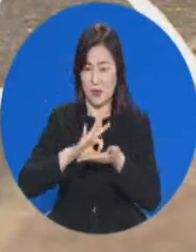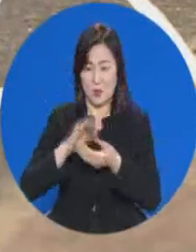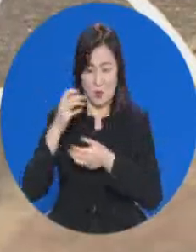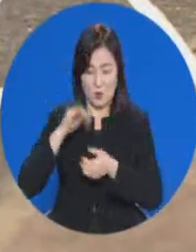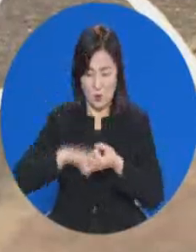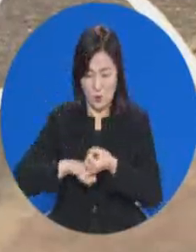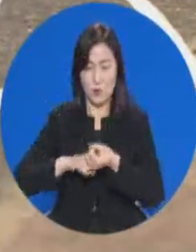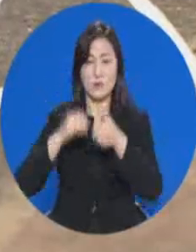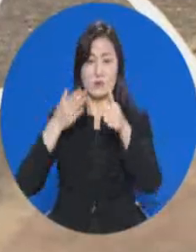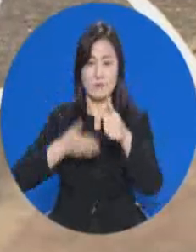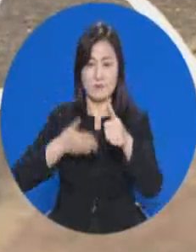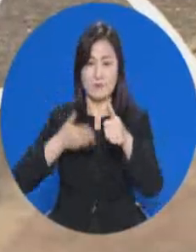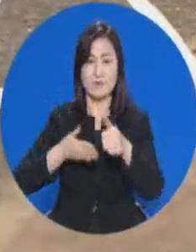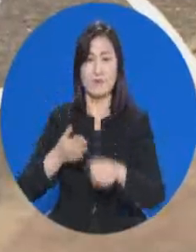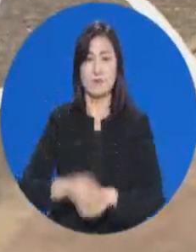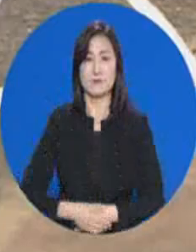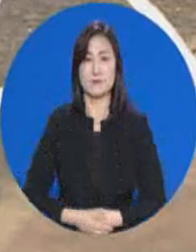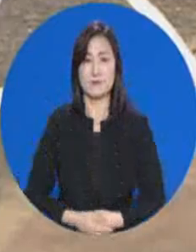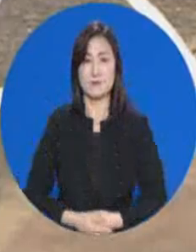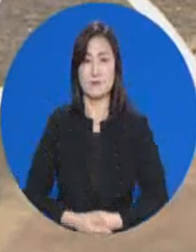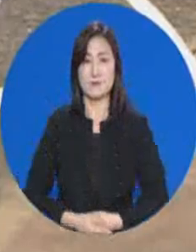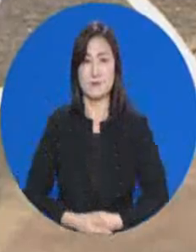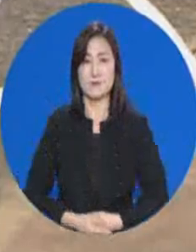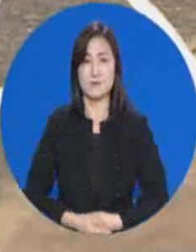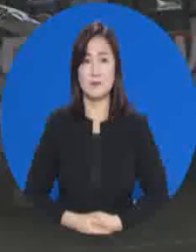당부했습니다. MBC 뉴스 이다현입니다.